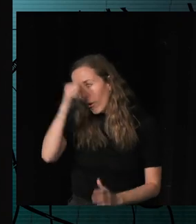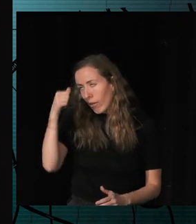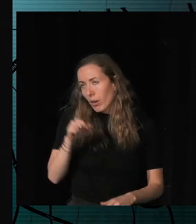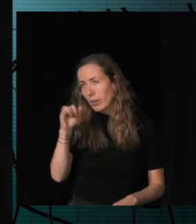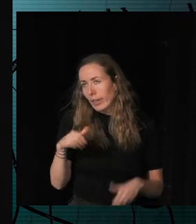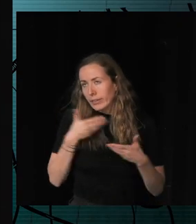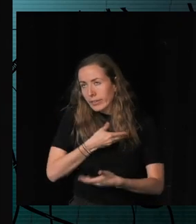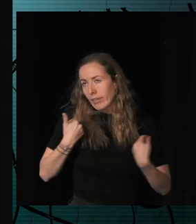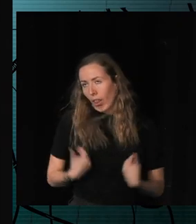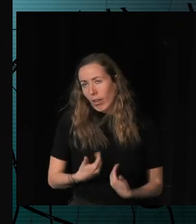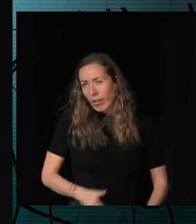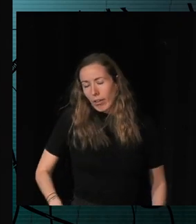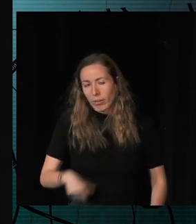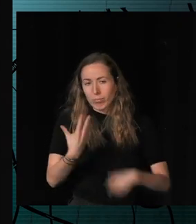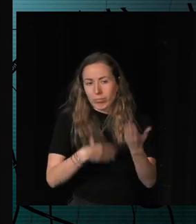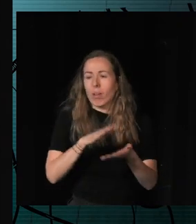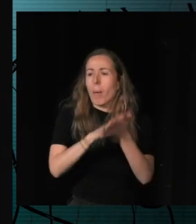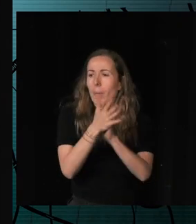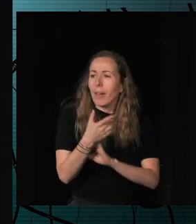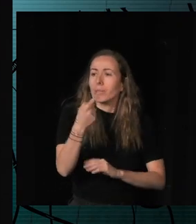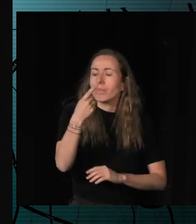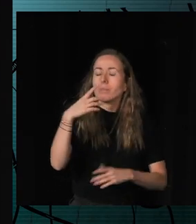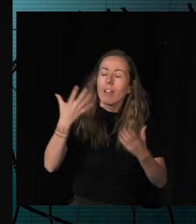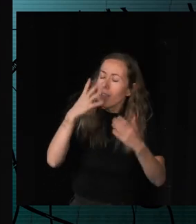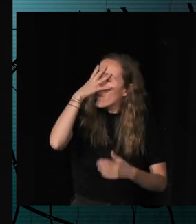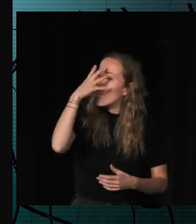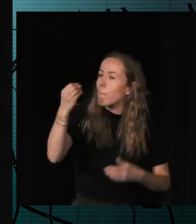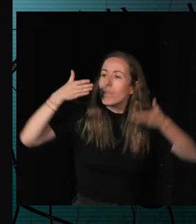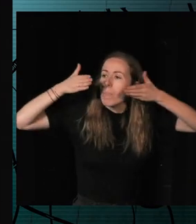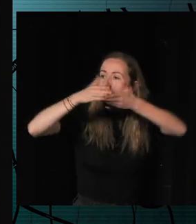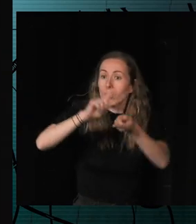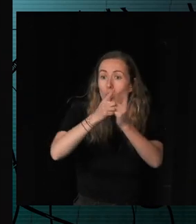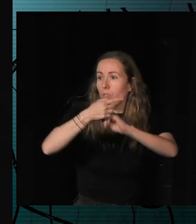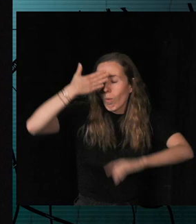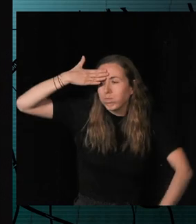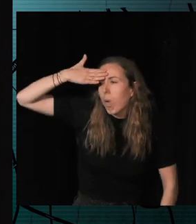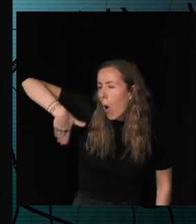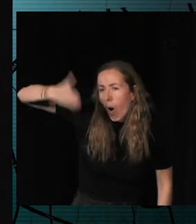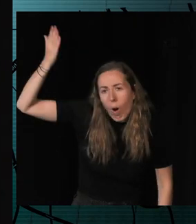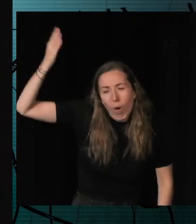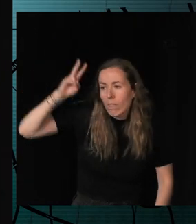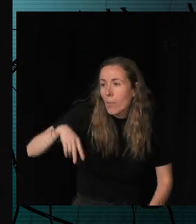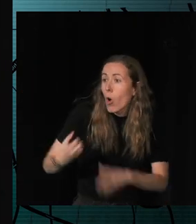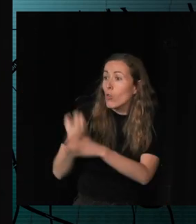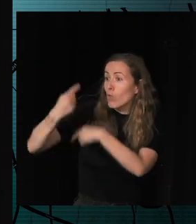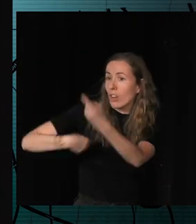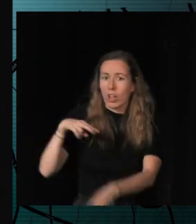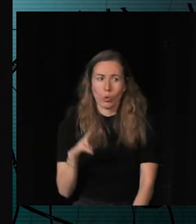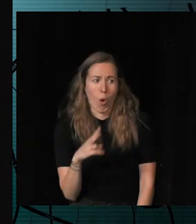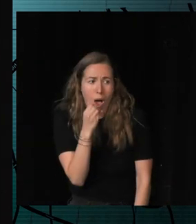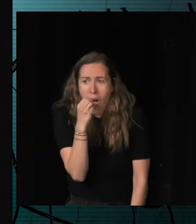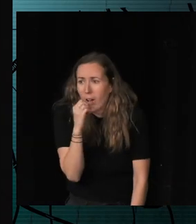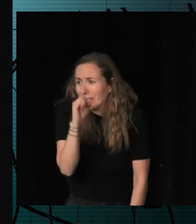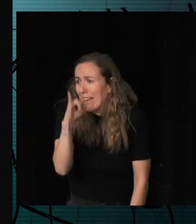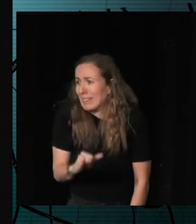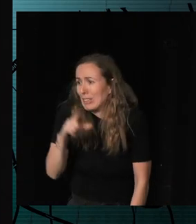ent-temps pyramidad c'est devenu une espèce d'icône du cul de la nouvelle génération sur TikTok il y a des montages tellement la nouvelle génération le trouve sexy donc